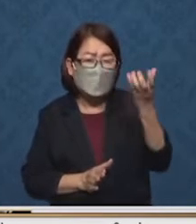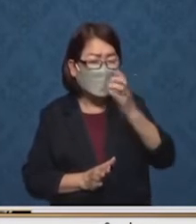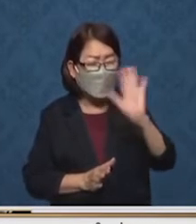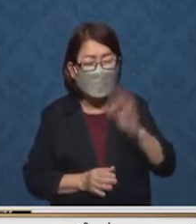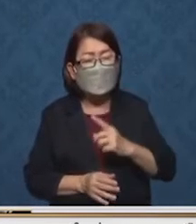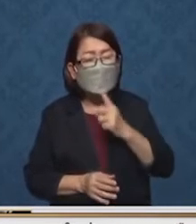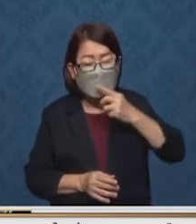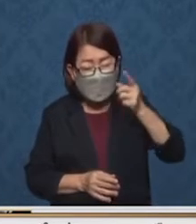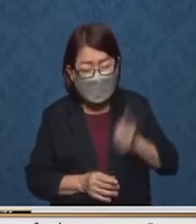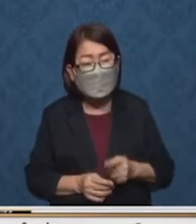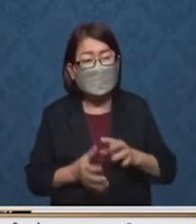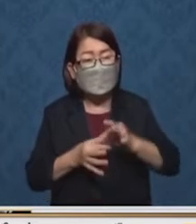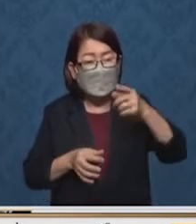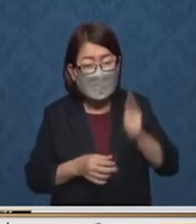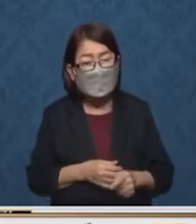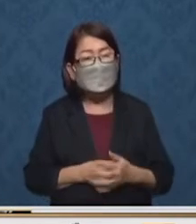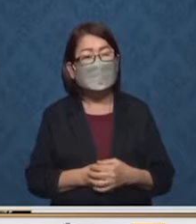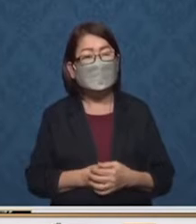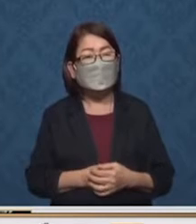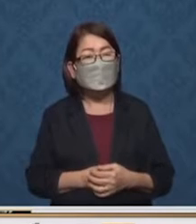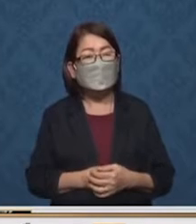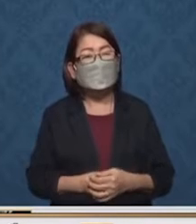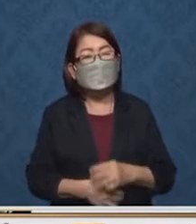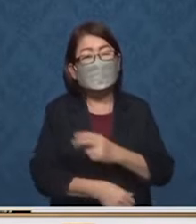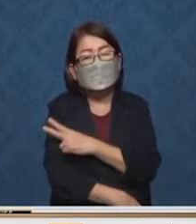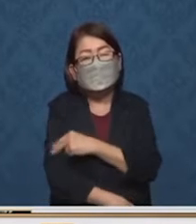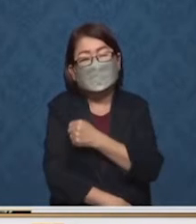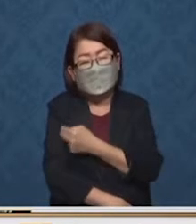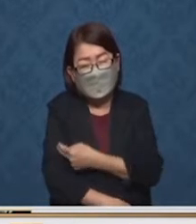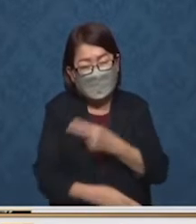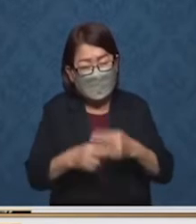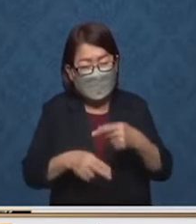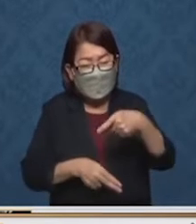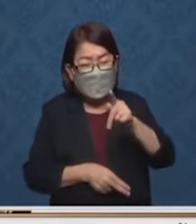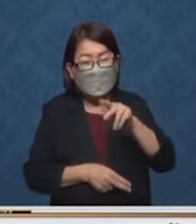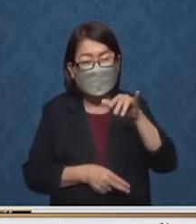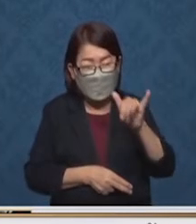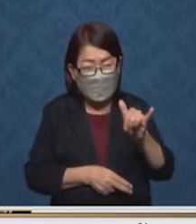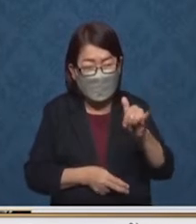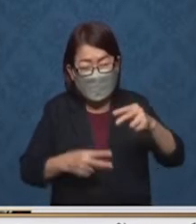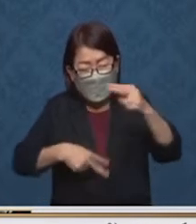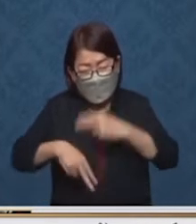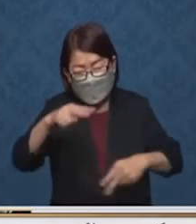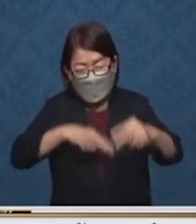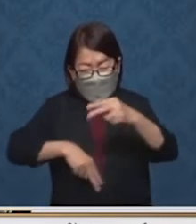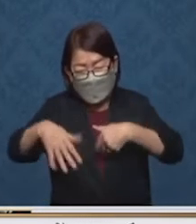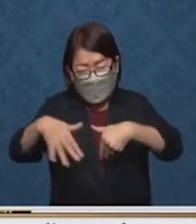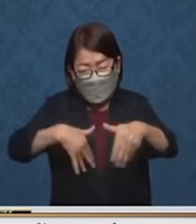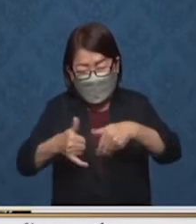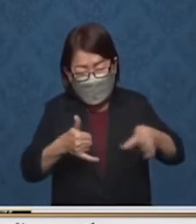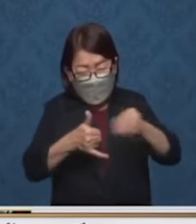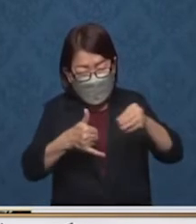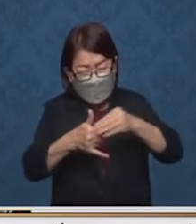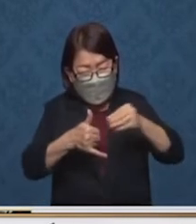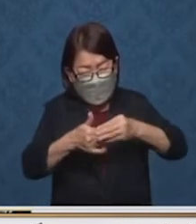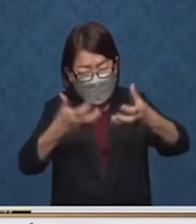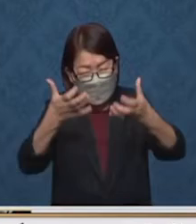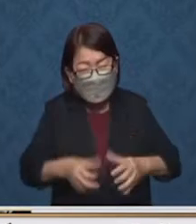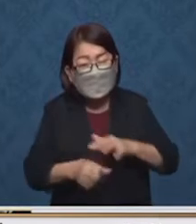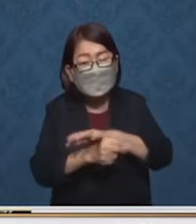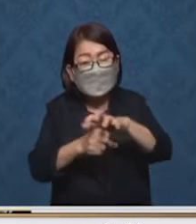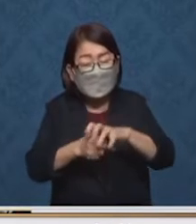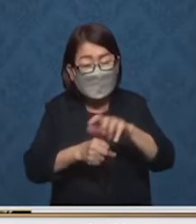อาหมอประยุทธ์ครับคุณหมอประยุทธ์รักษาในประเทศไทยที่เราป่วยเป็นคนปิดขณะนี้